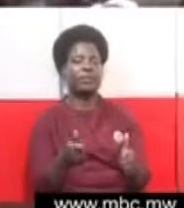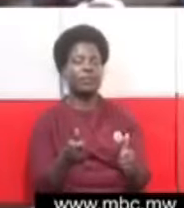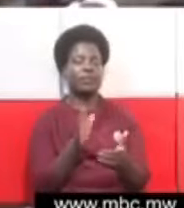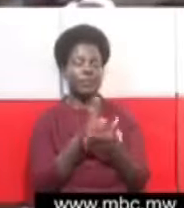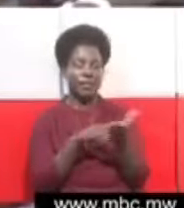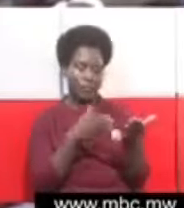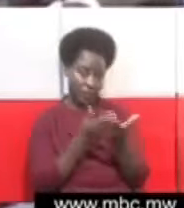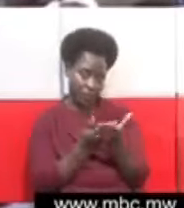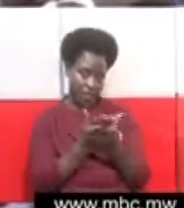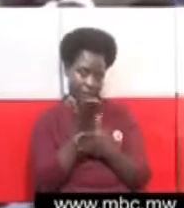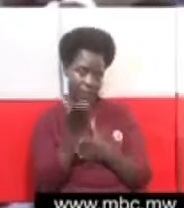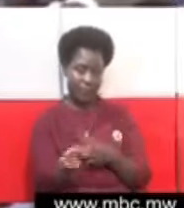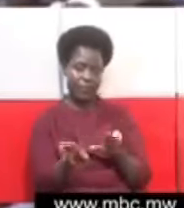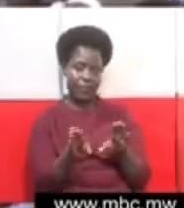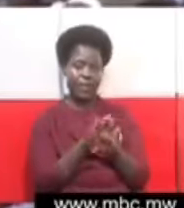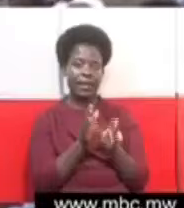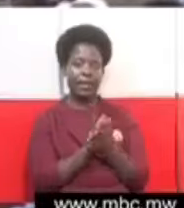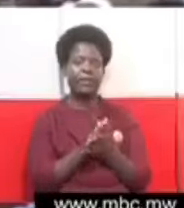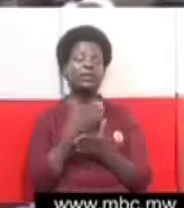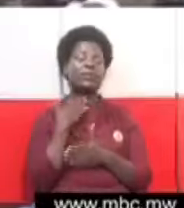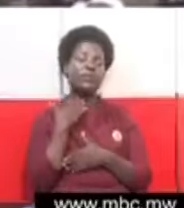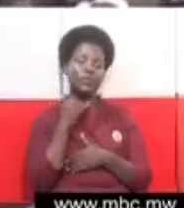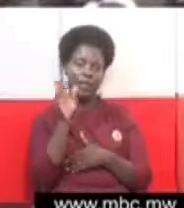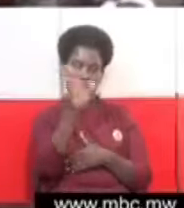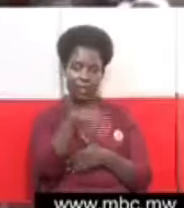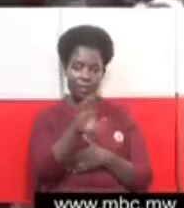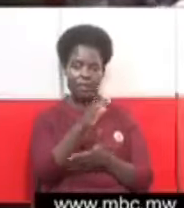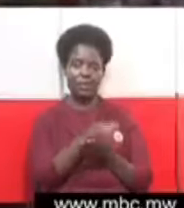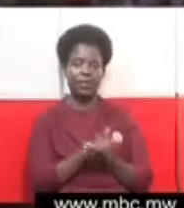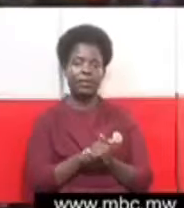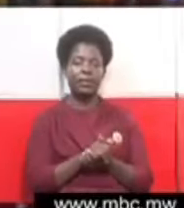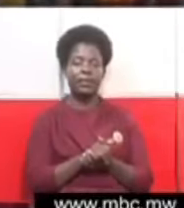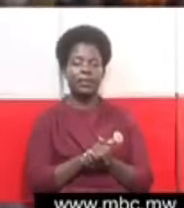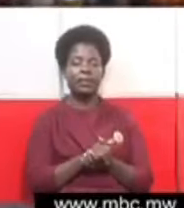Chifukwa cha chimenecho ndikufunani nonse